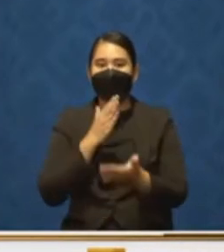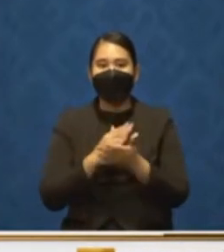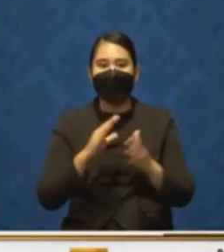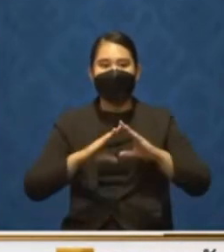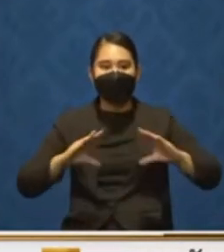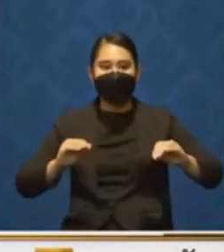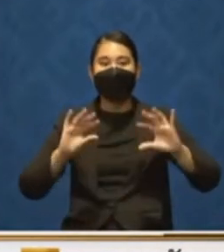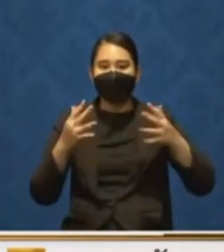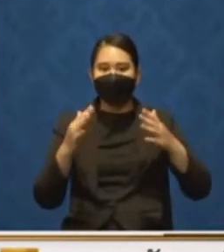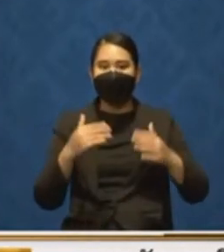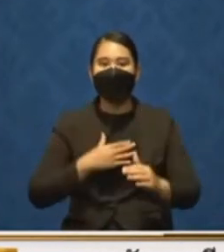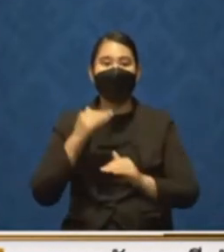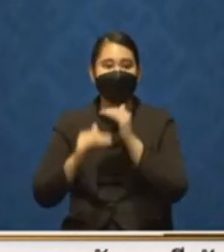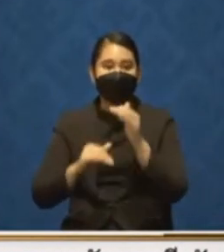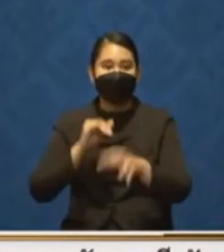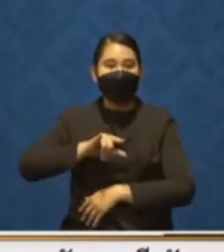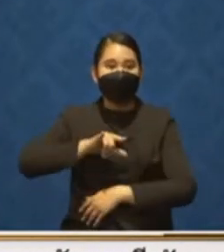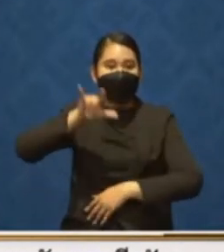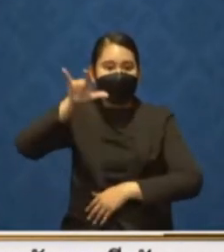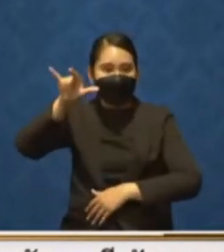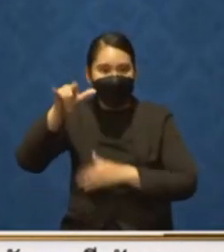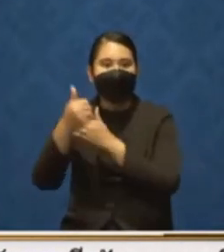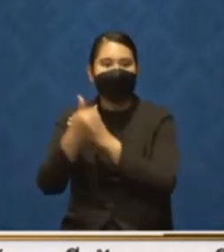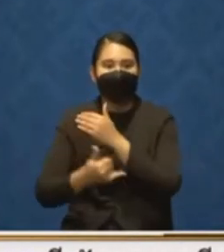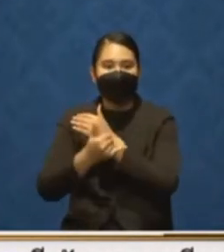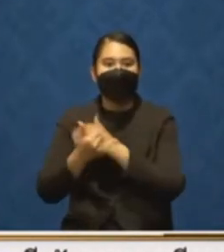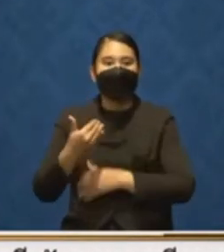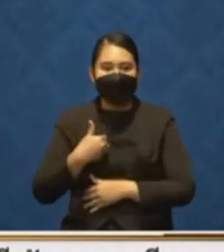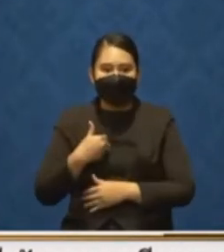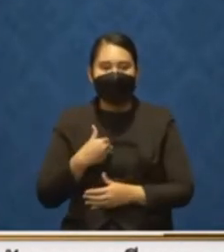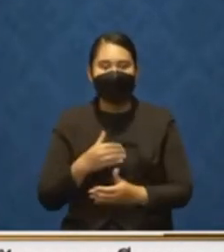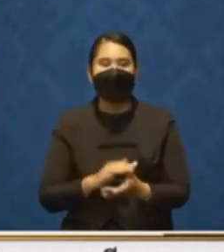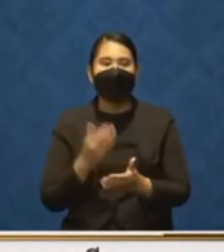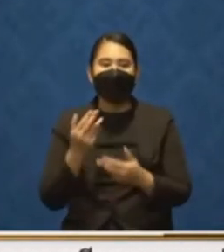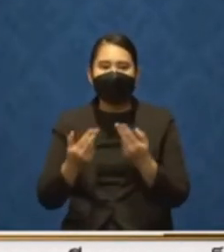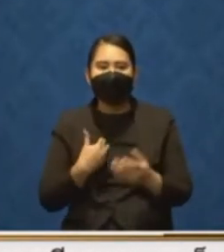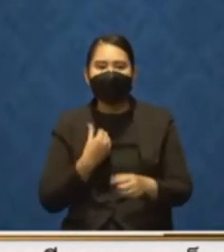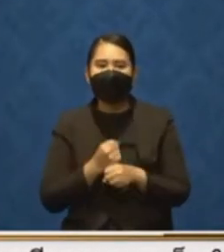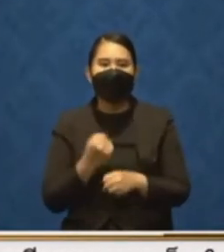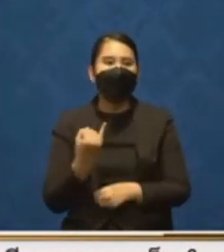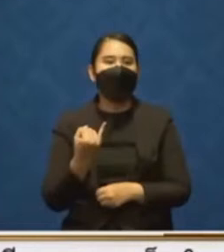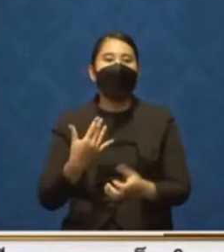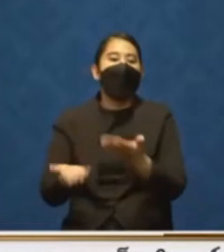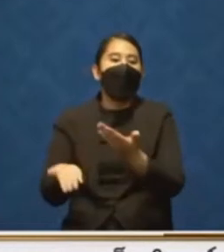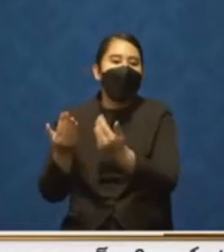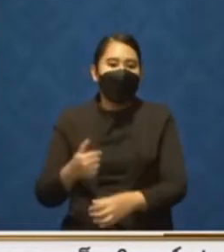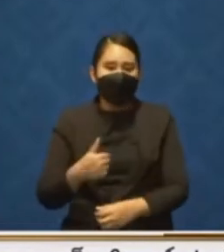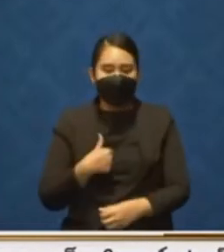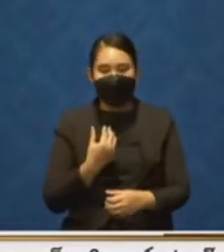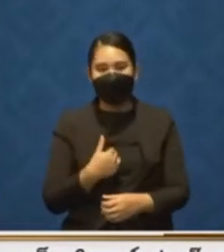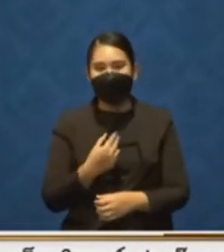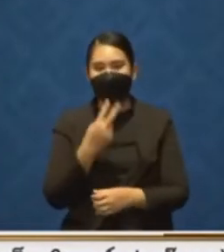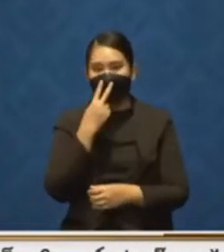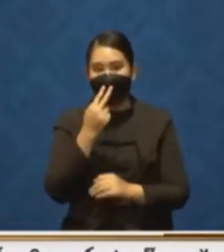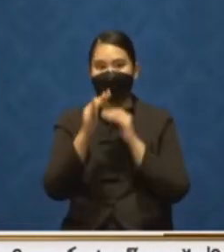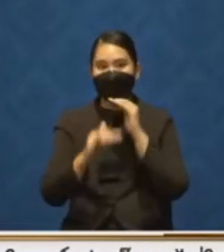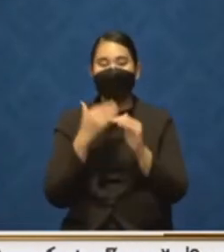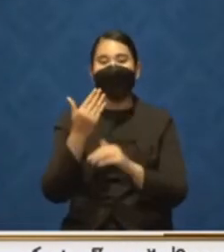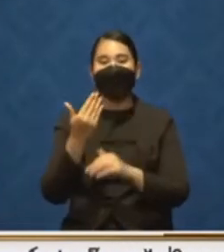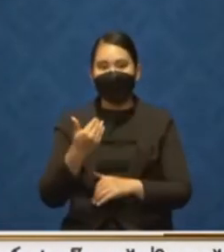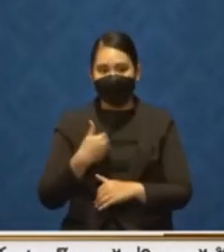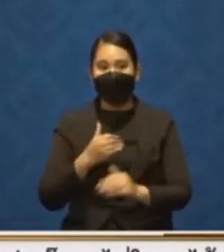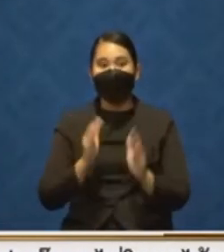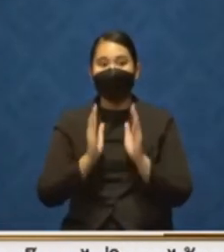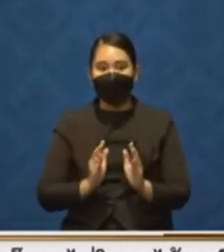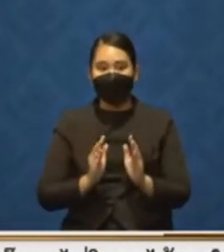แล้วโพสต์ลงไปเดินทางต่างประเทศนั้นจะมาผมไม่รับๆตอนรับเลยหรือผมทำไม่ดีก็แล้วแต่ผมเคยก็วันนี้มันก็มีหลายอย่างที่คืบหน้าหลายคนก็กิน